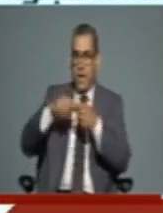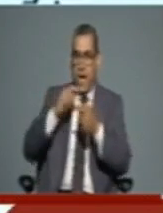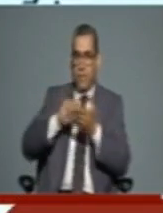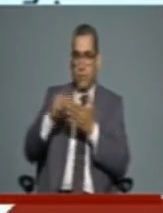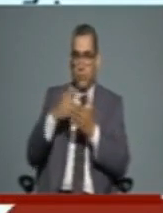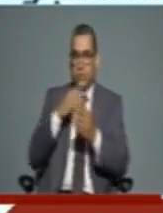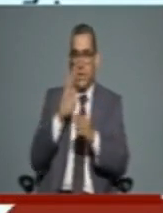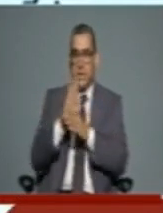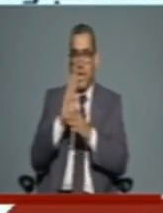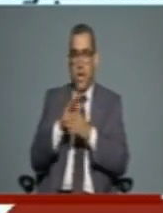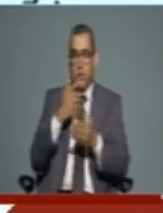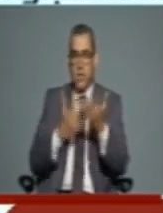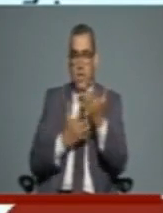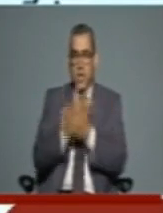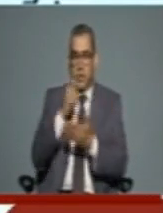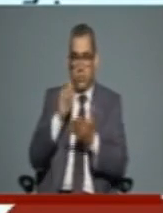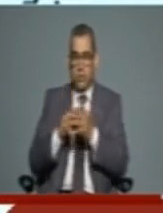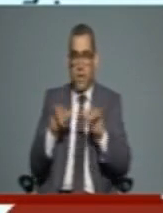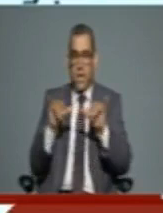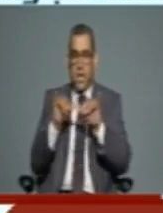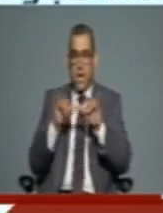عبر الموقع الإلكتروني.